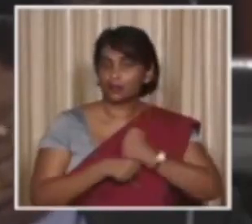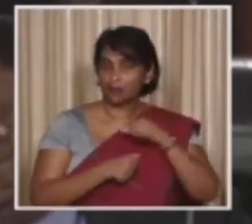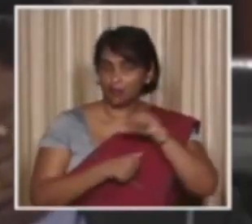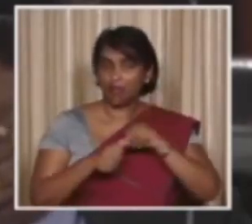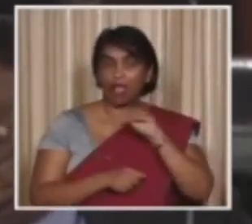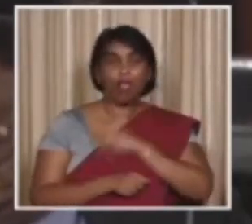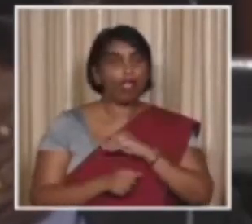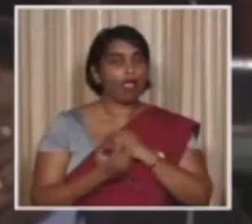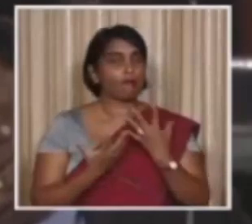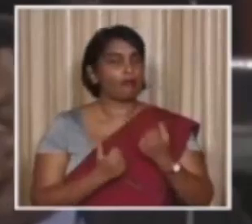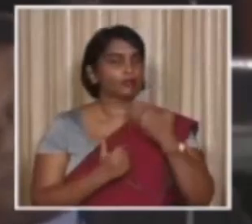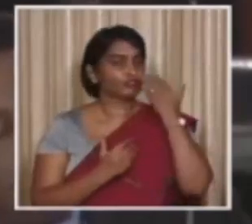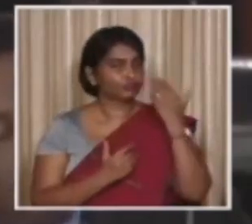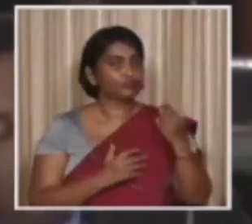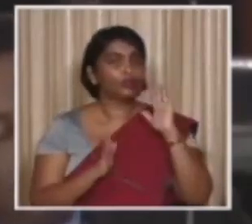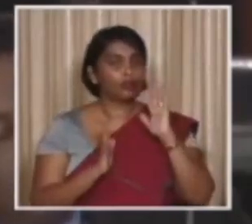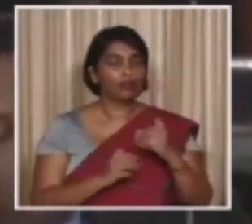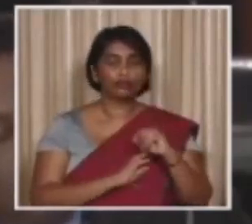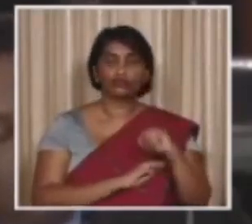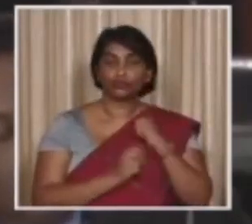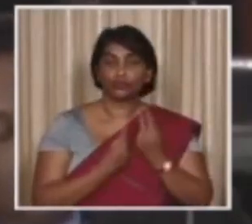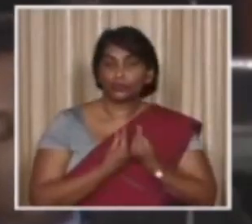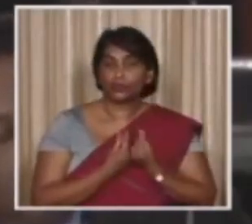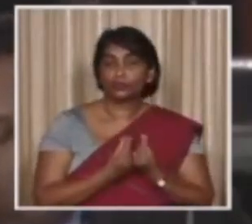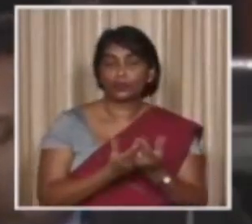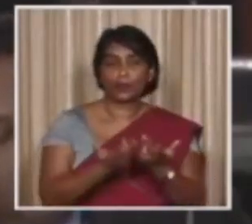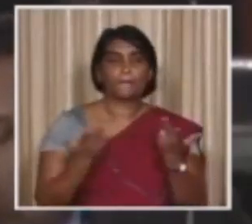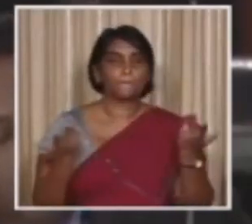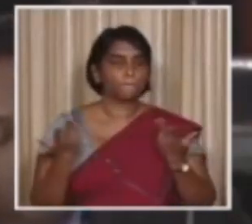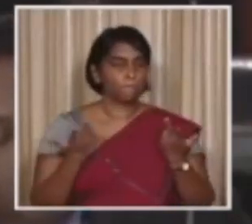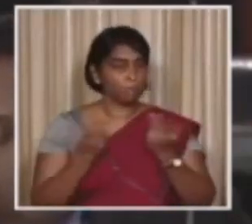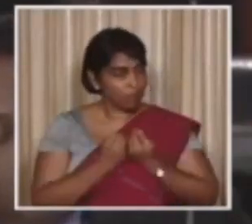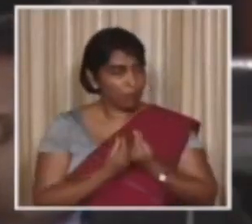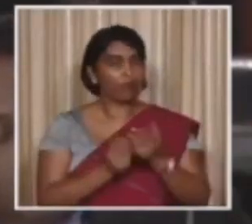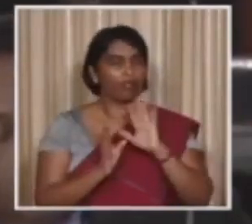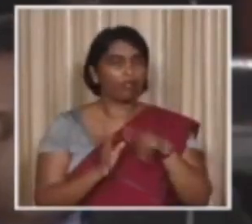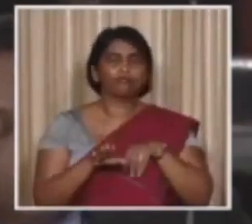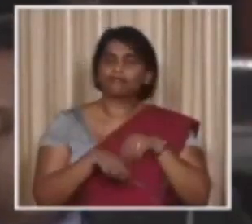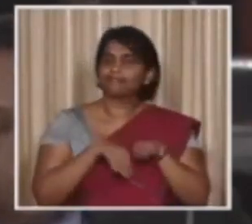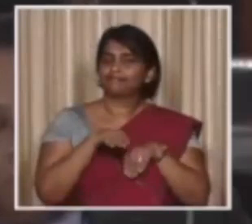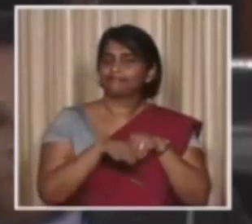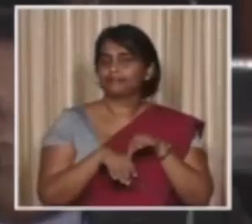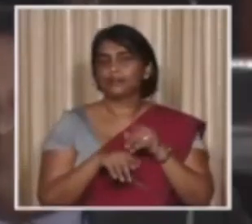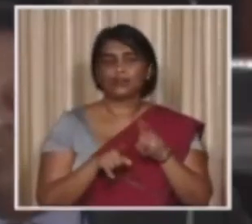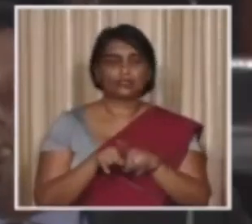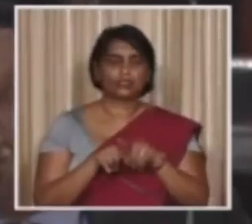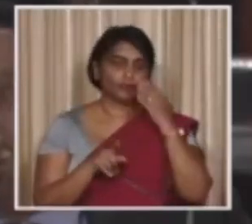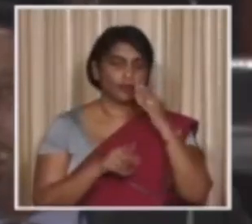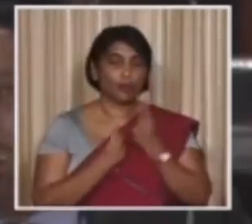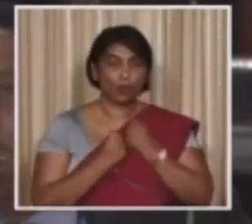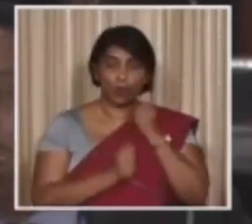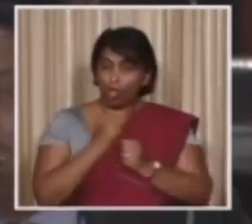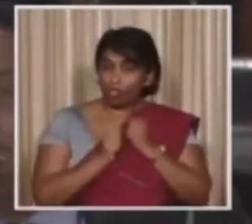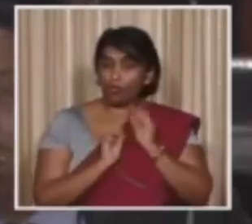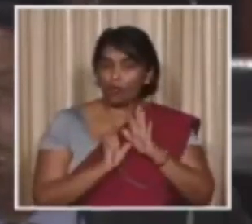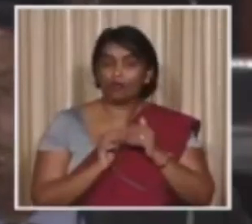ලාභ ලබනවා පේනවා. හැබැයි ඒගොල්ලන්ට හයියෙන් දුවන්න පුළුවන්කම තියෙද්දි නිකන් ඇවිදින ස්වරූපයක් තමයි අපිට පේන්නේ. ඒ නිසා මේ දුවන්න ඕන